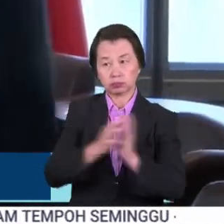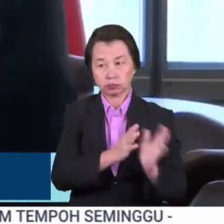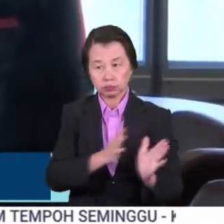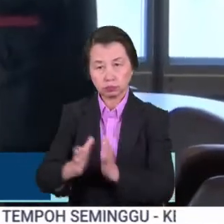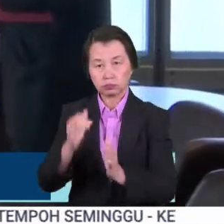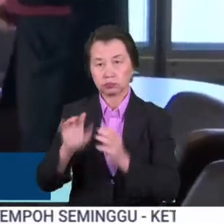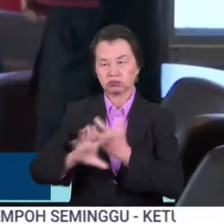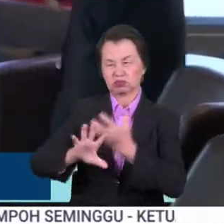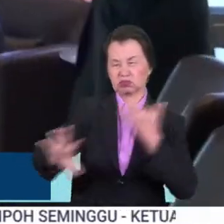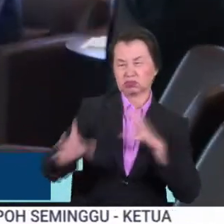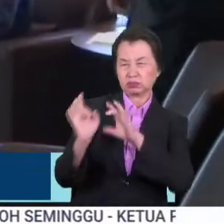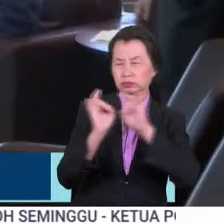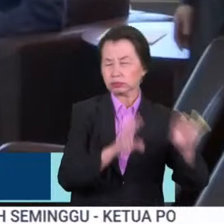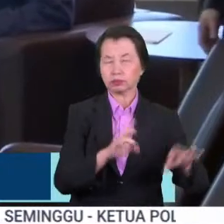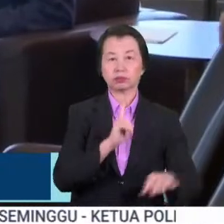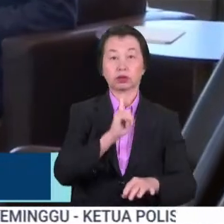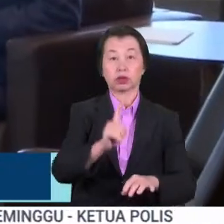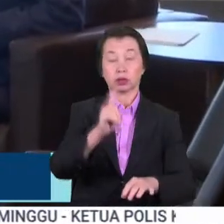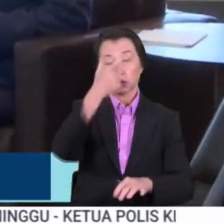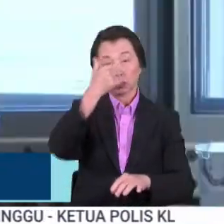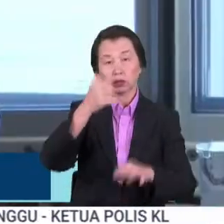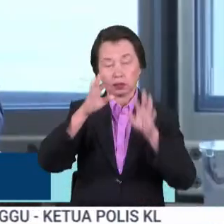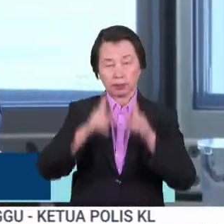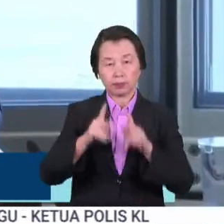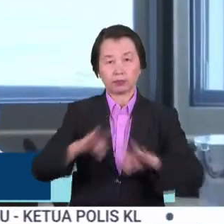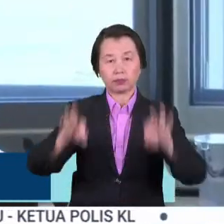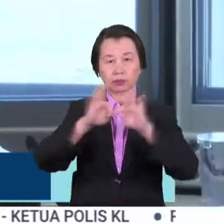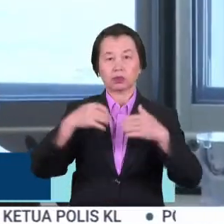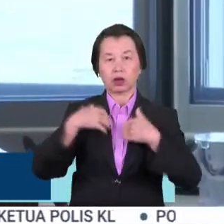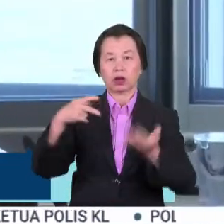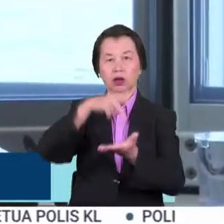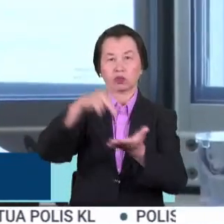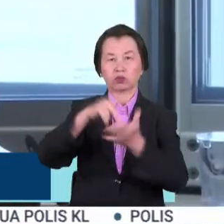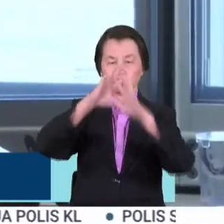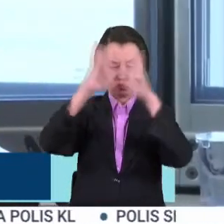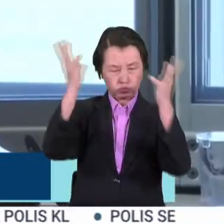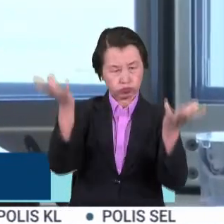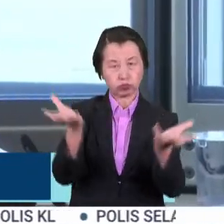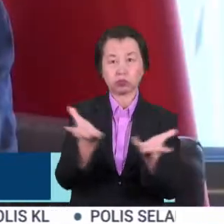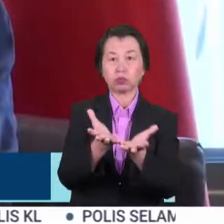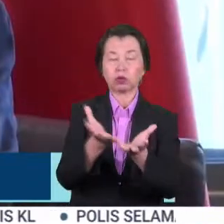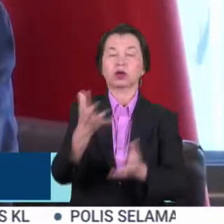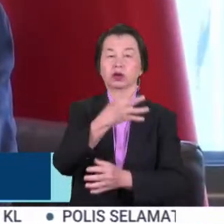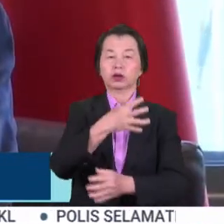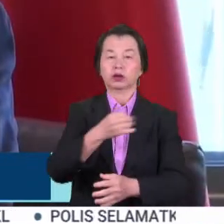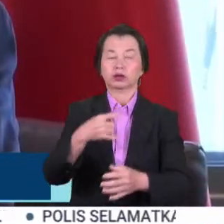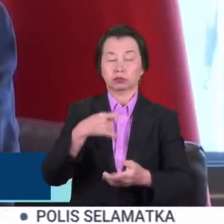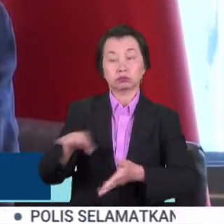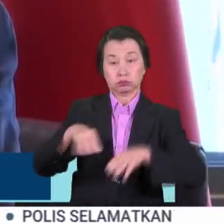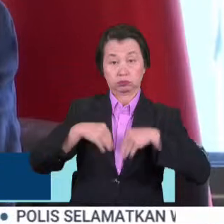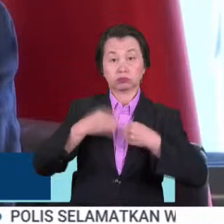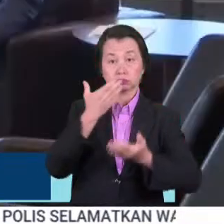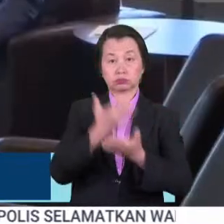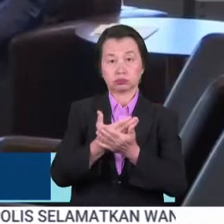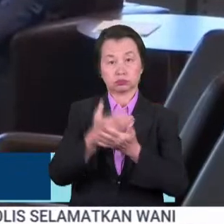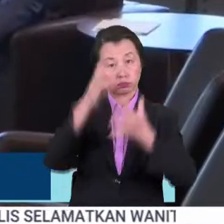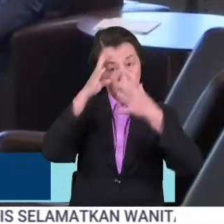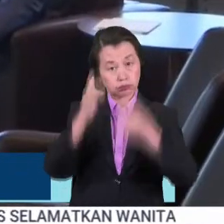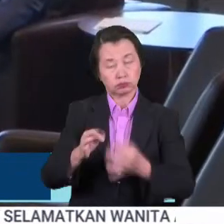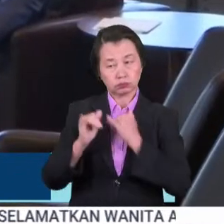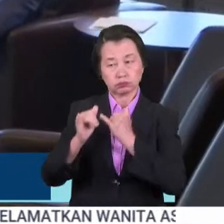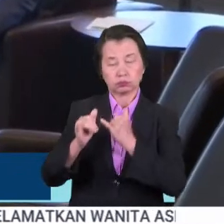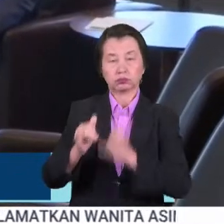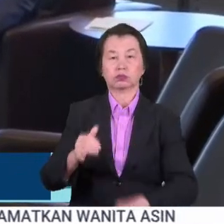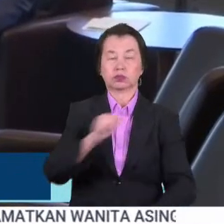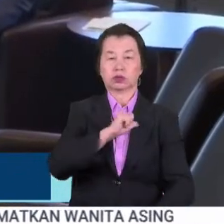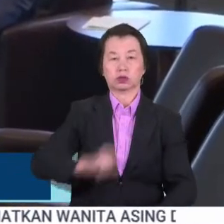bagi mengekang kebencian Islam oleh pihak tertentu yang berpusat di serata dunia. Selain turut menyambut baik penerimaan resolusi Perhimpunan